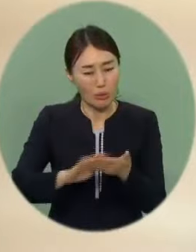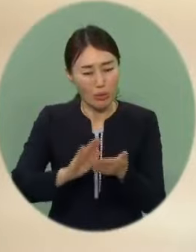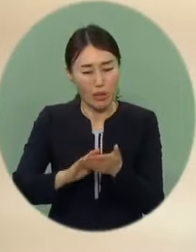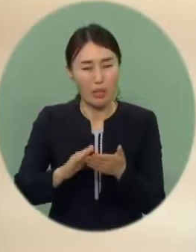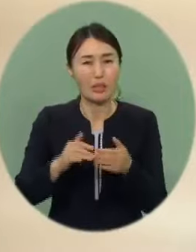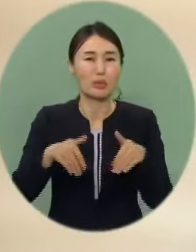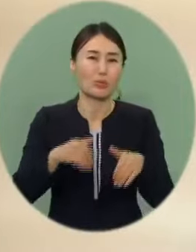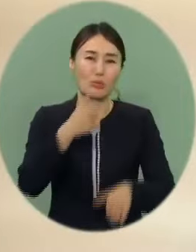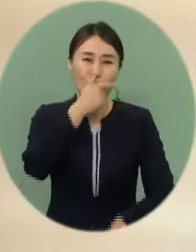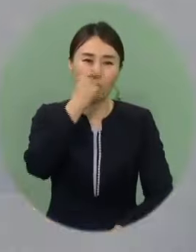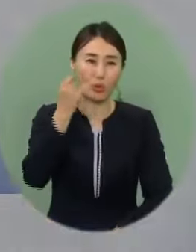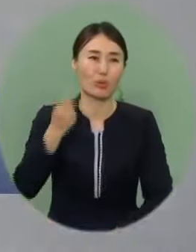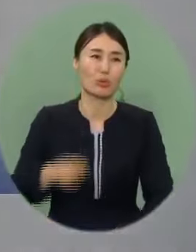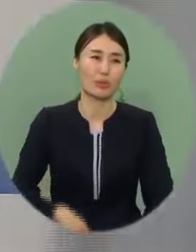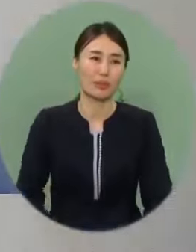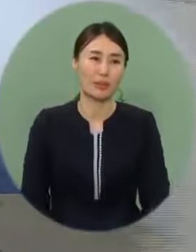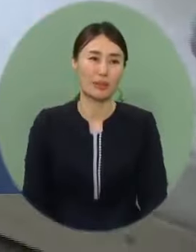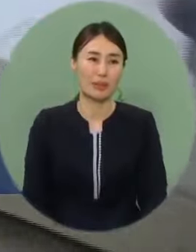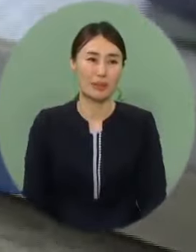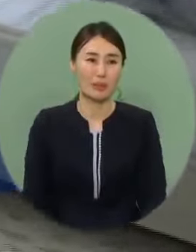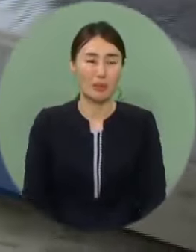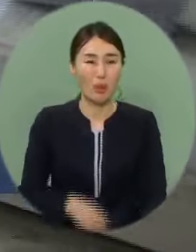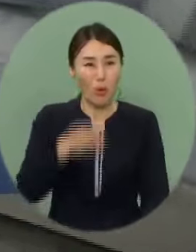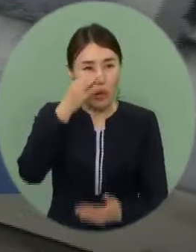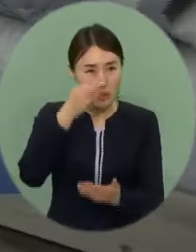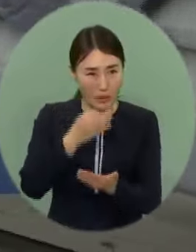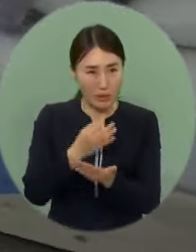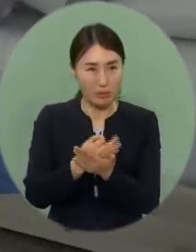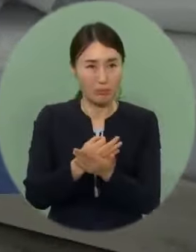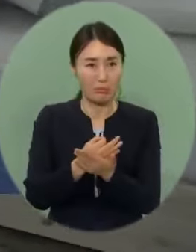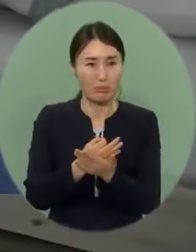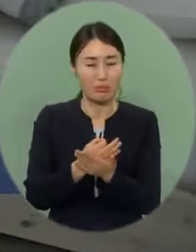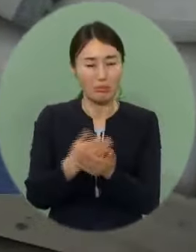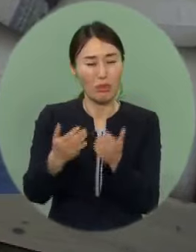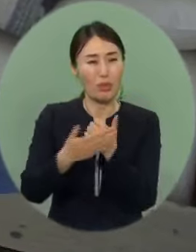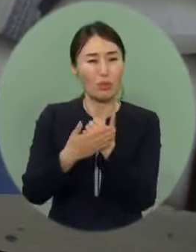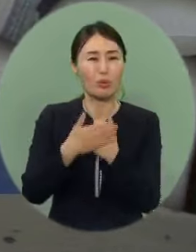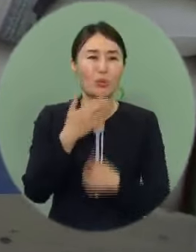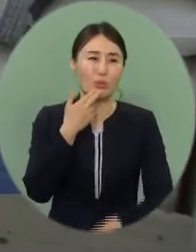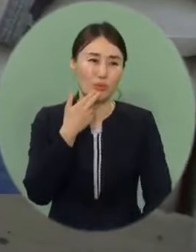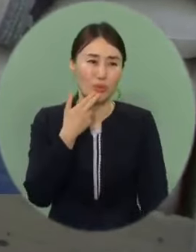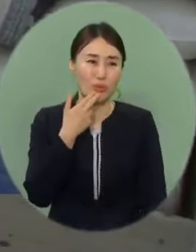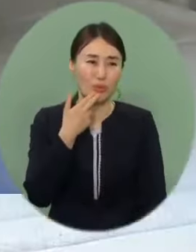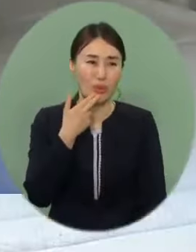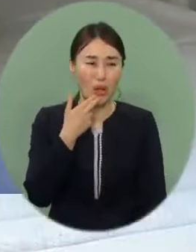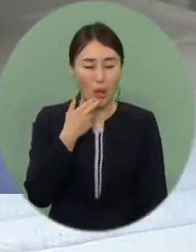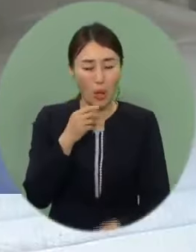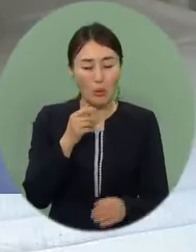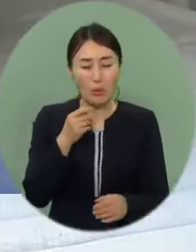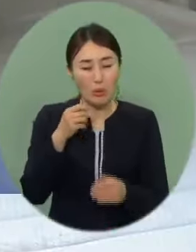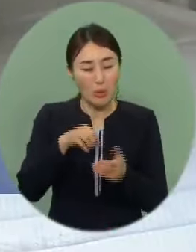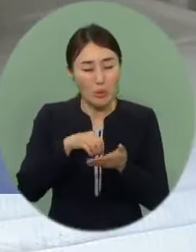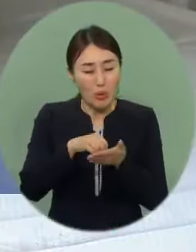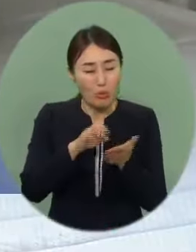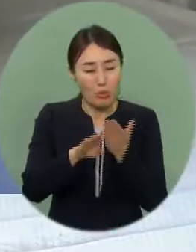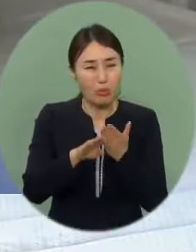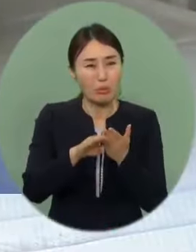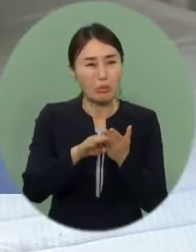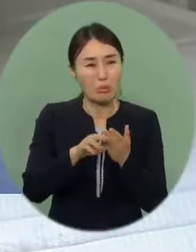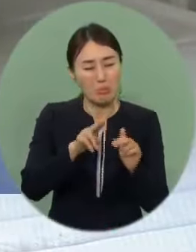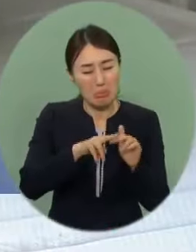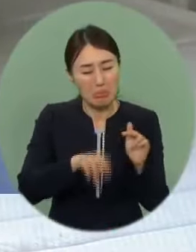않습니다 제대로 된 금비나 이런 것들이 지원되지 않다 보니까 얼마 안 있으면은 금방금방